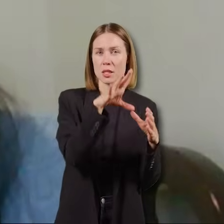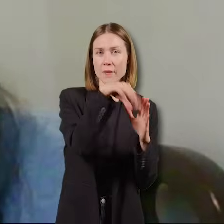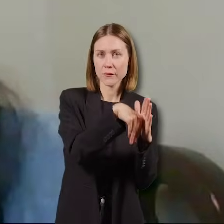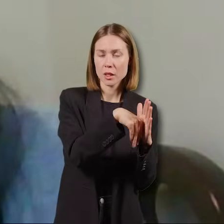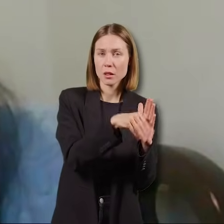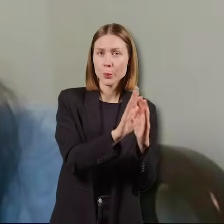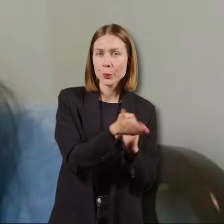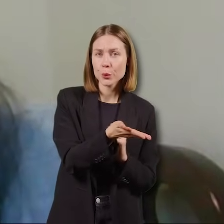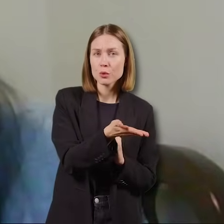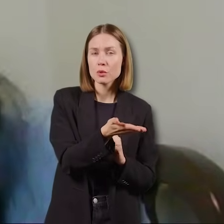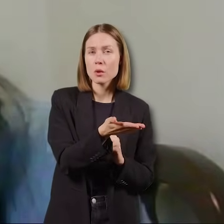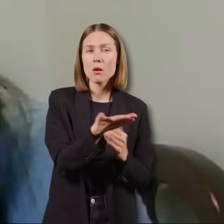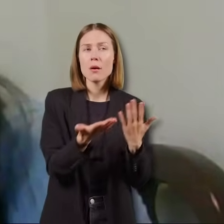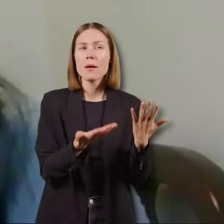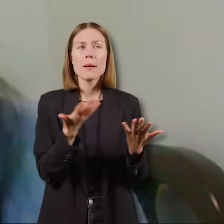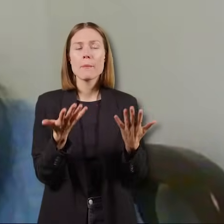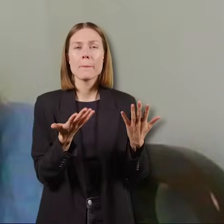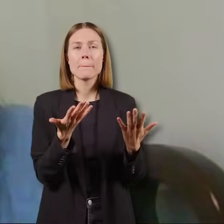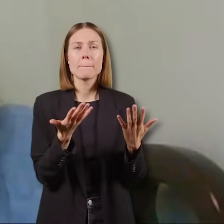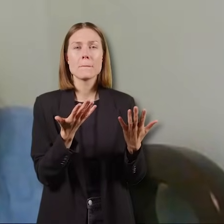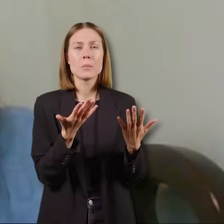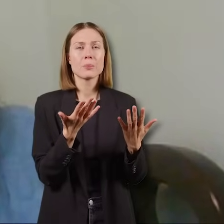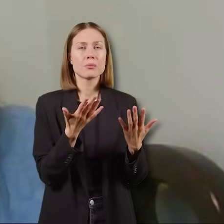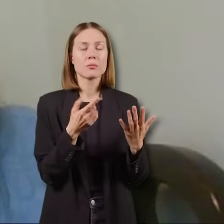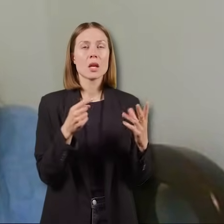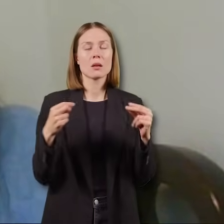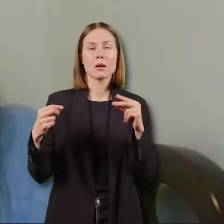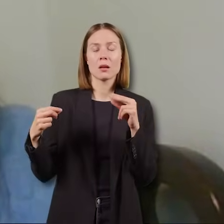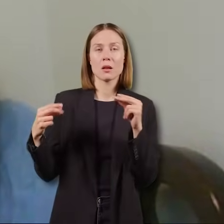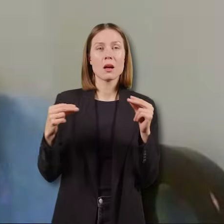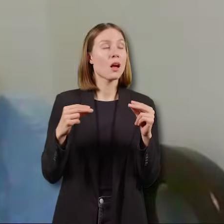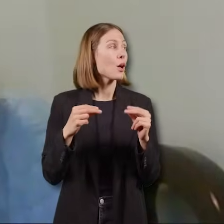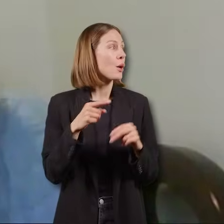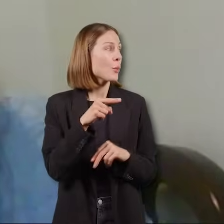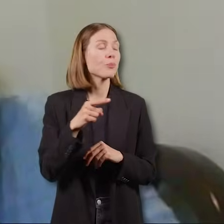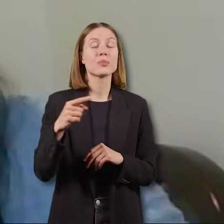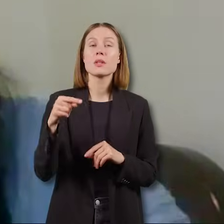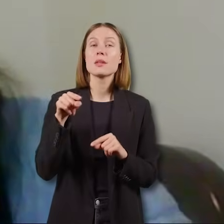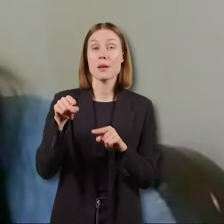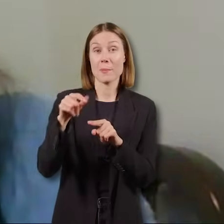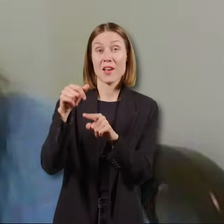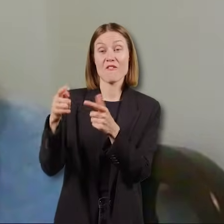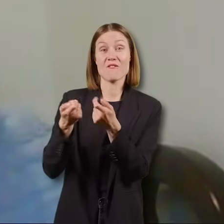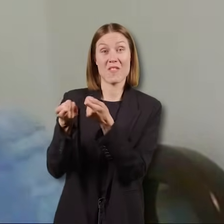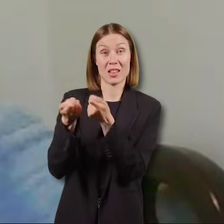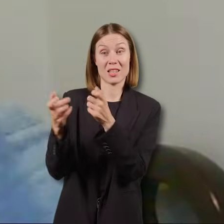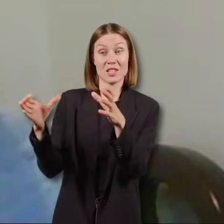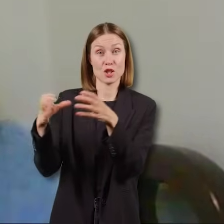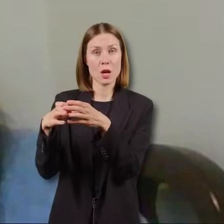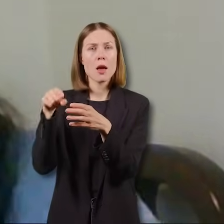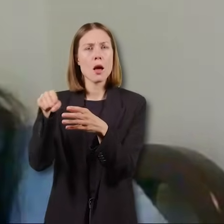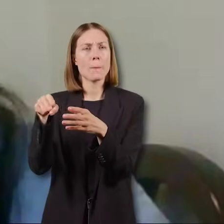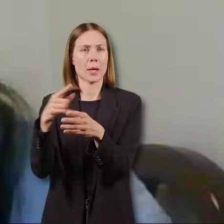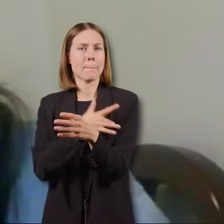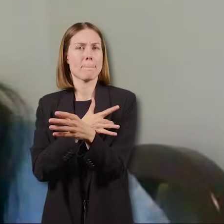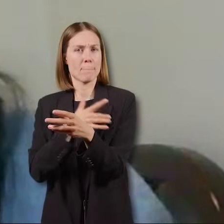priklausysit, ar kaip bus tas bendradarbiavimas? Aš, kad įtaka didesnė jūs turėsit kaip valdančiųjų narė,